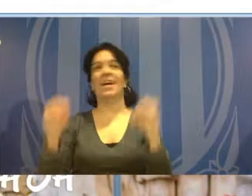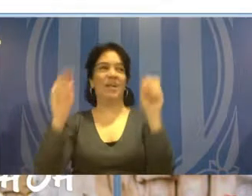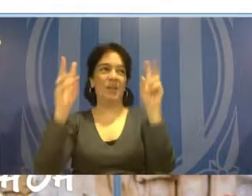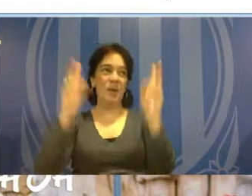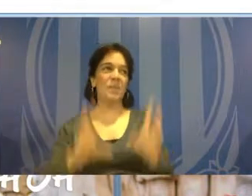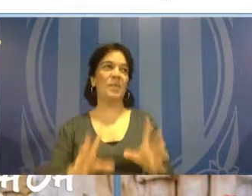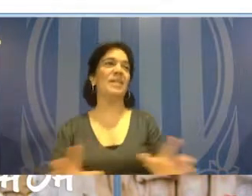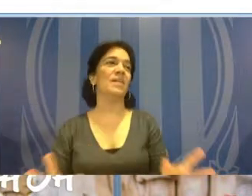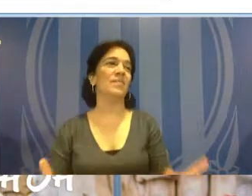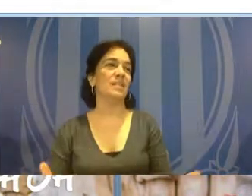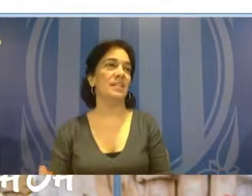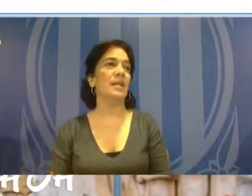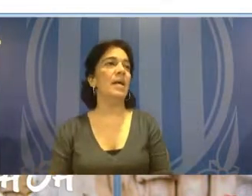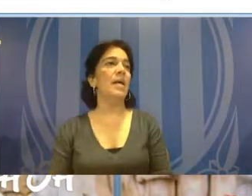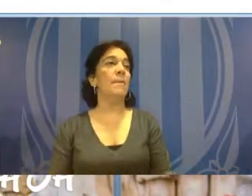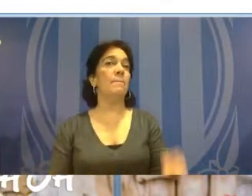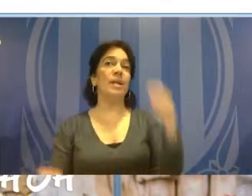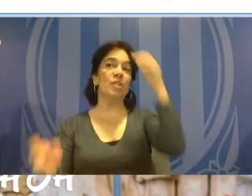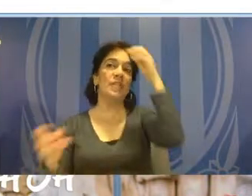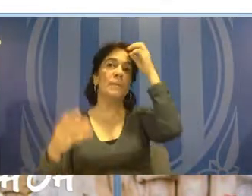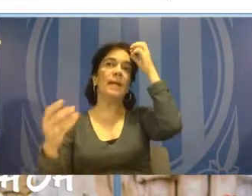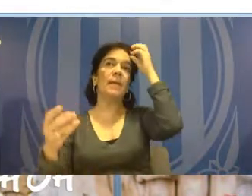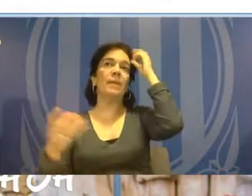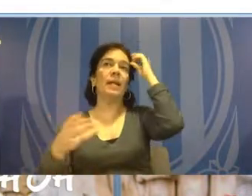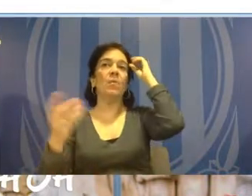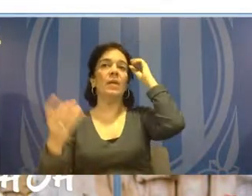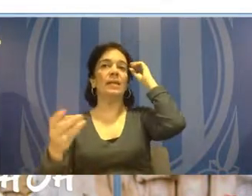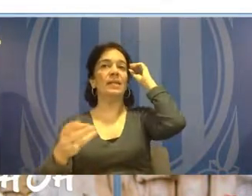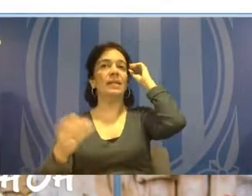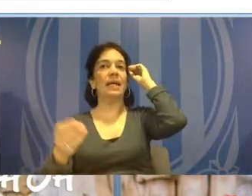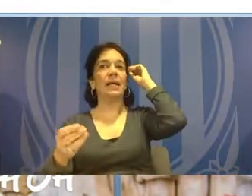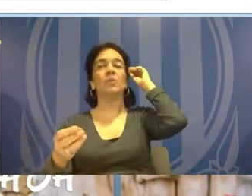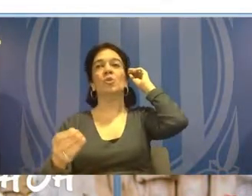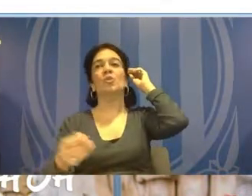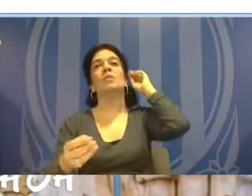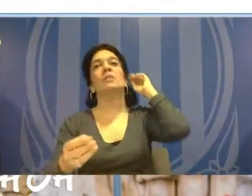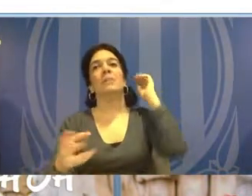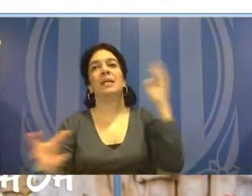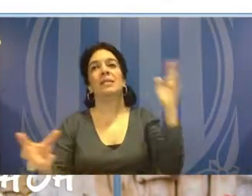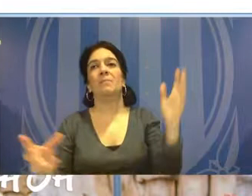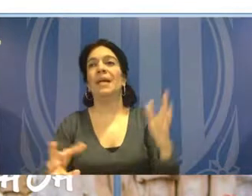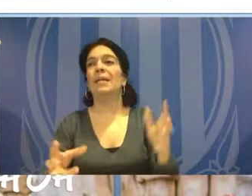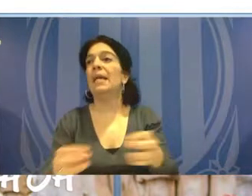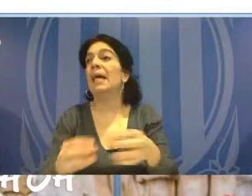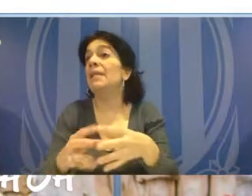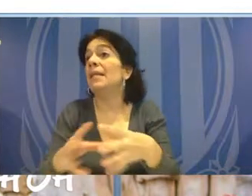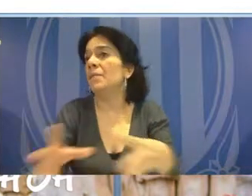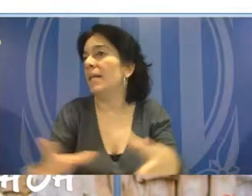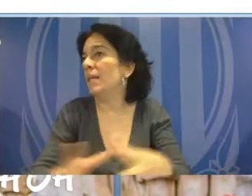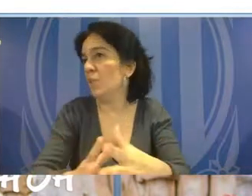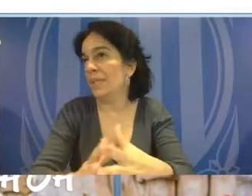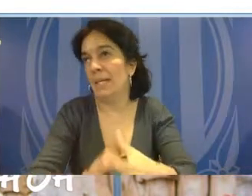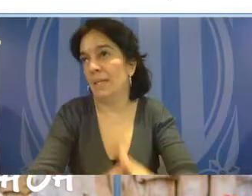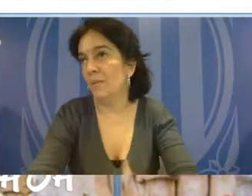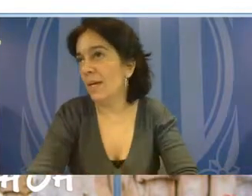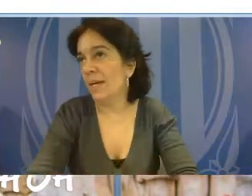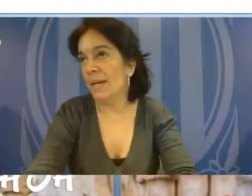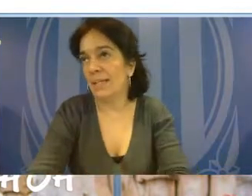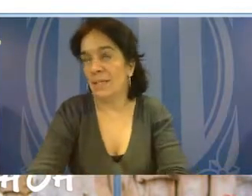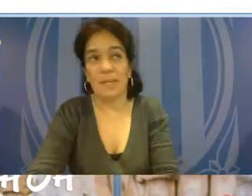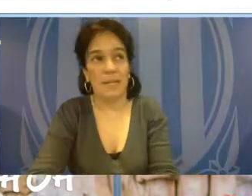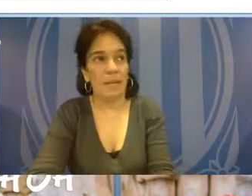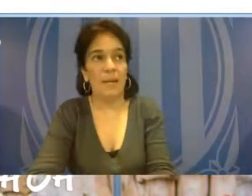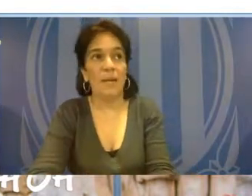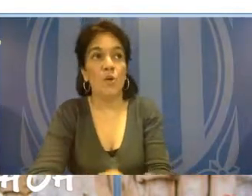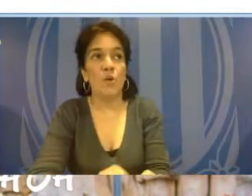altre perill afegit. Però sí que per alguna temàtica, doncs, si per exemple hi ha determinades zones de Catalunya que encara